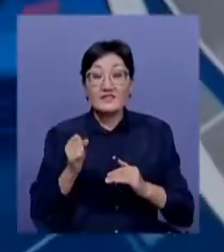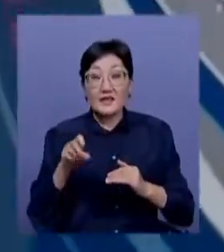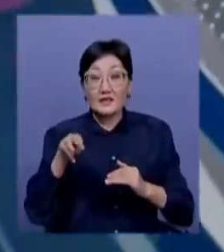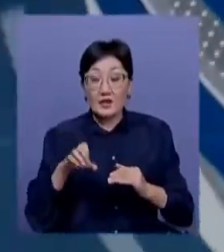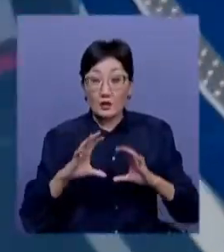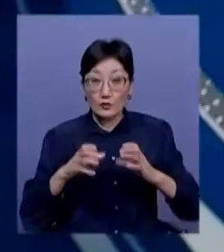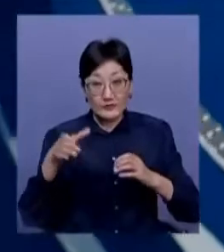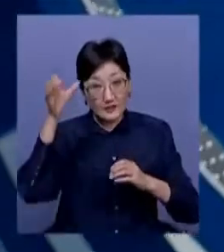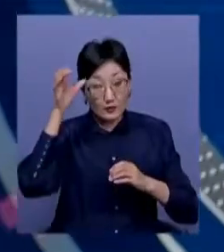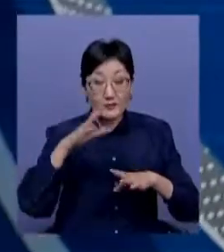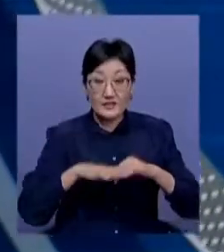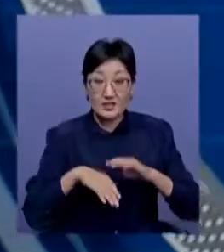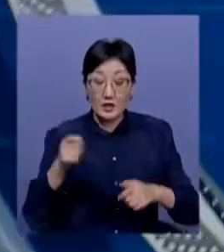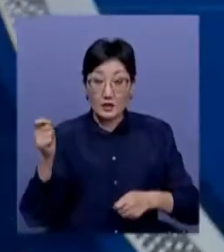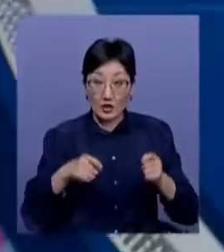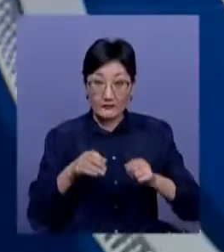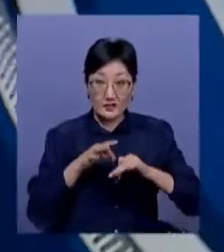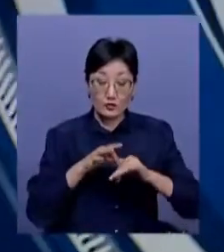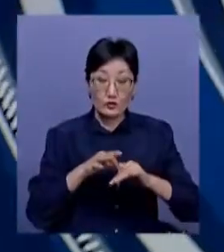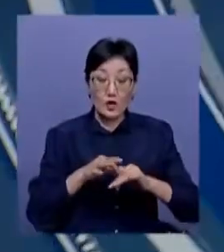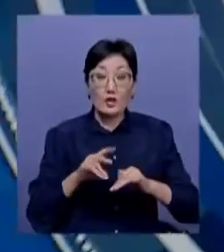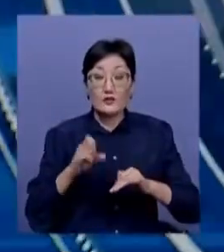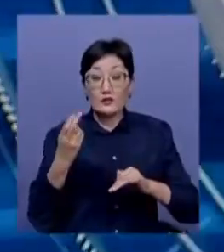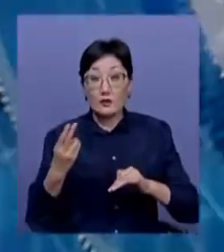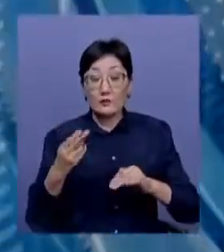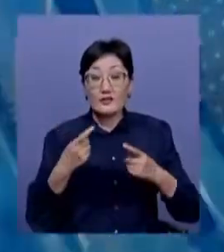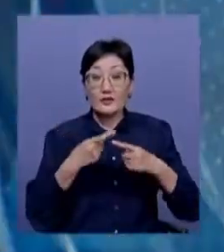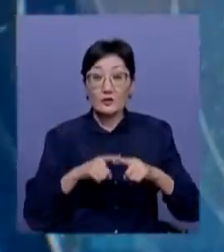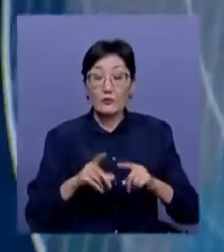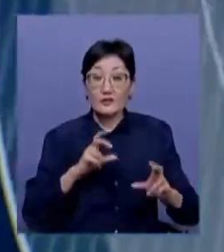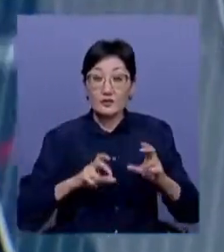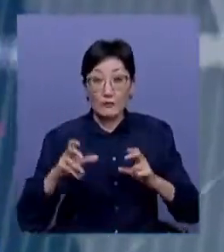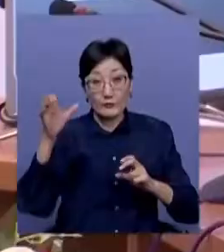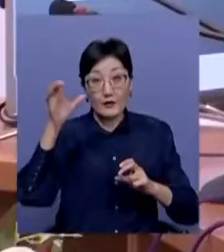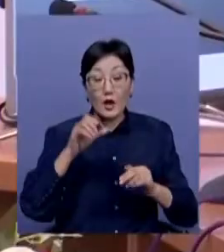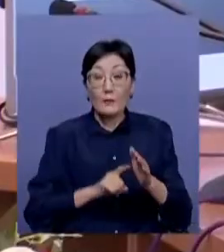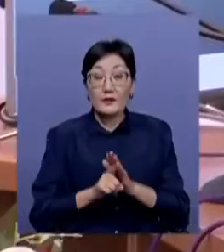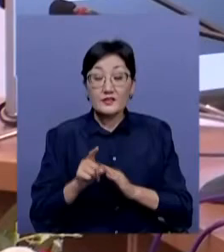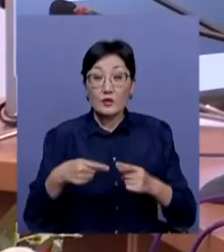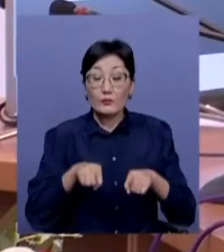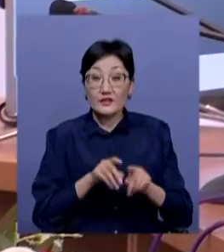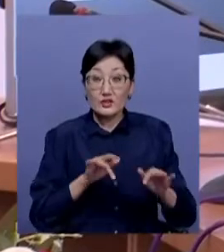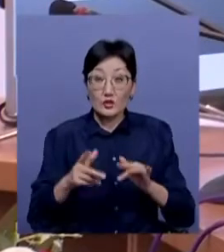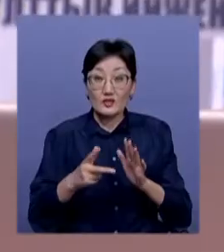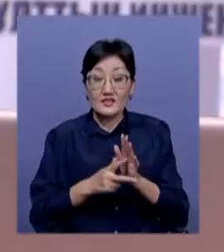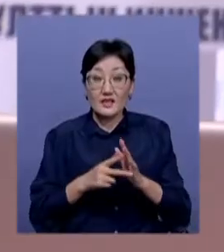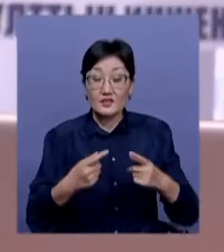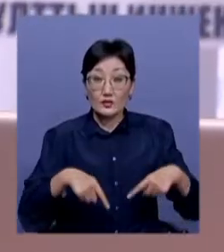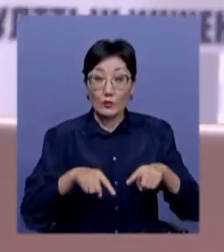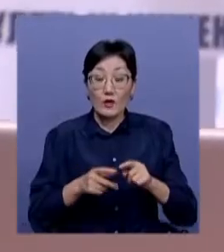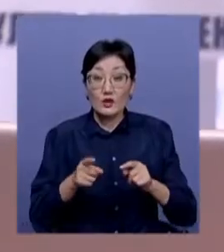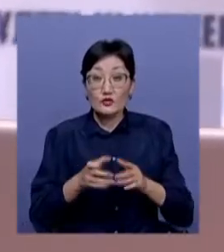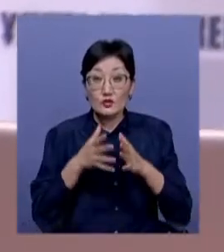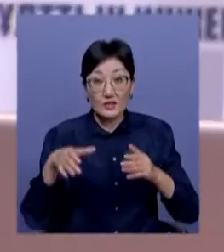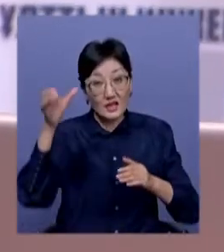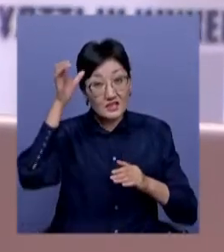халықаралық ғылыми-практикалық конференциясы өтті. Ұлттық инженерлік академияның бастауымен өткен бұл шараға 8 секция бойынша 100-ден